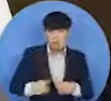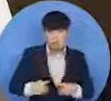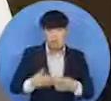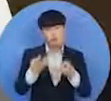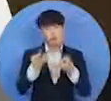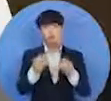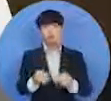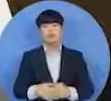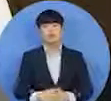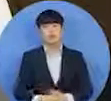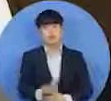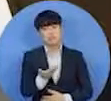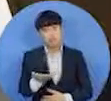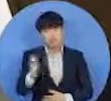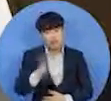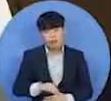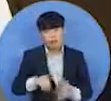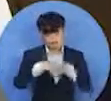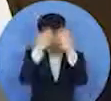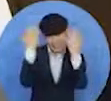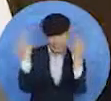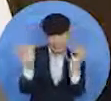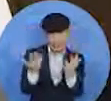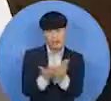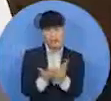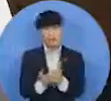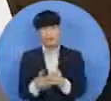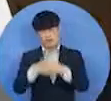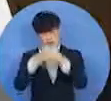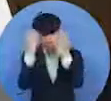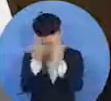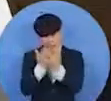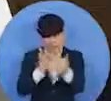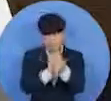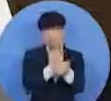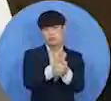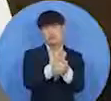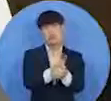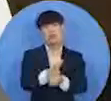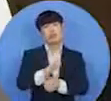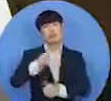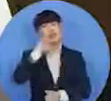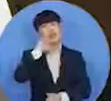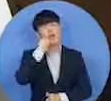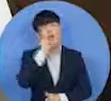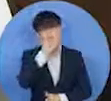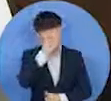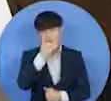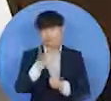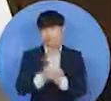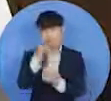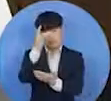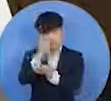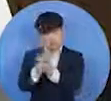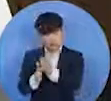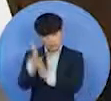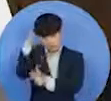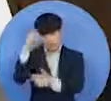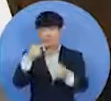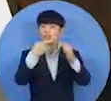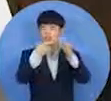많으세요. 많으신데 뭐 현실적으로 그분들을 모두 다 하는 거는 한계가 있을 수밖에 없고요. 이제